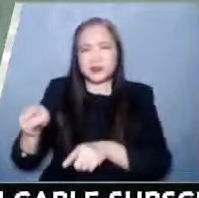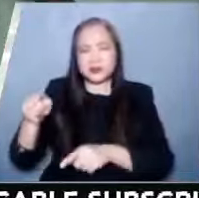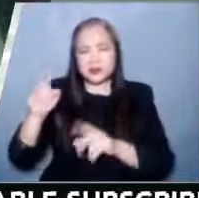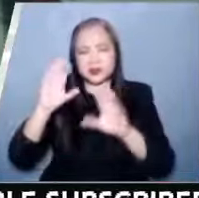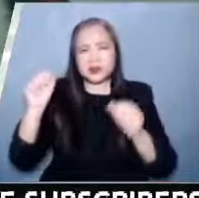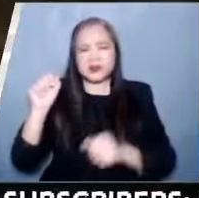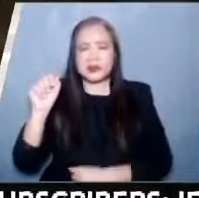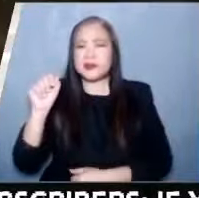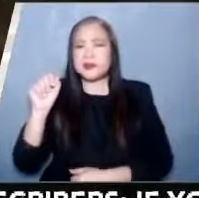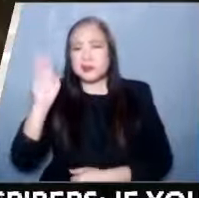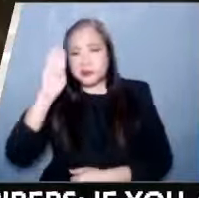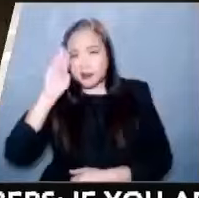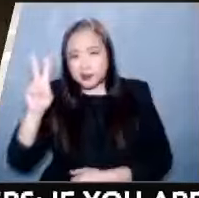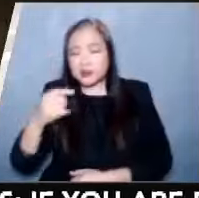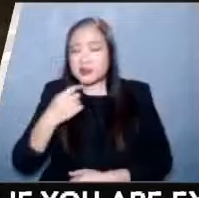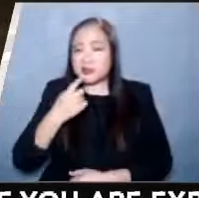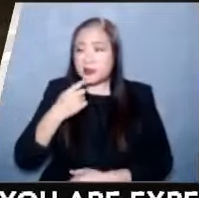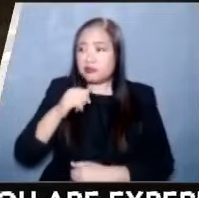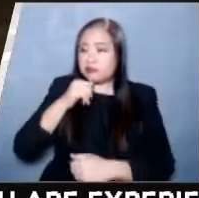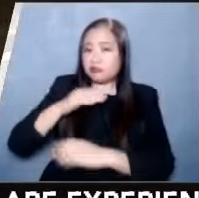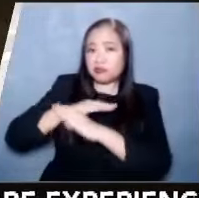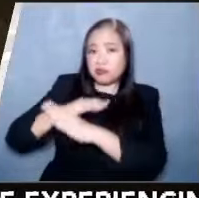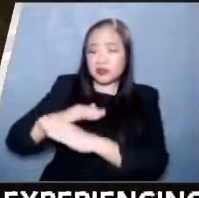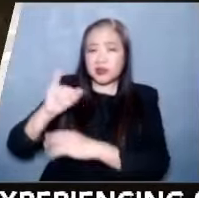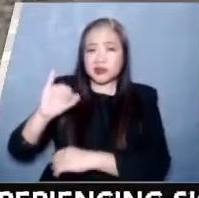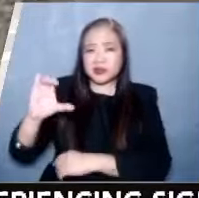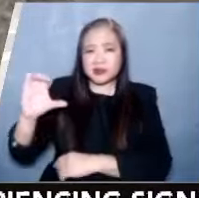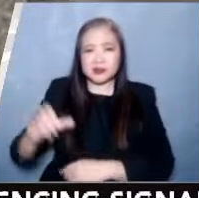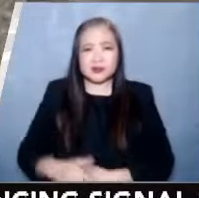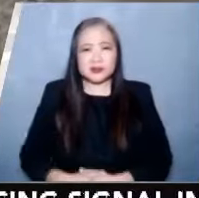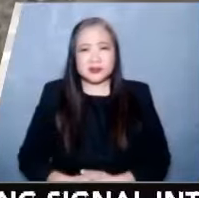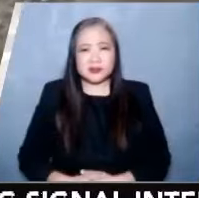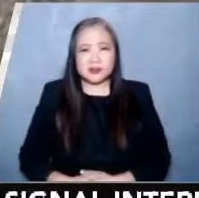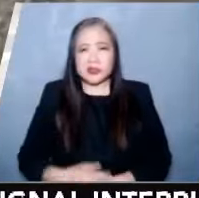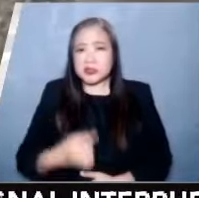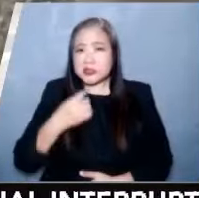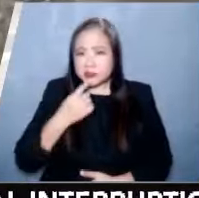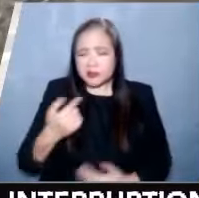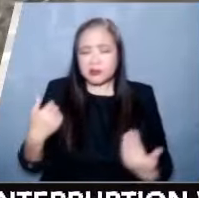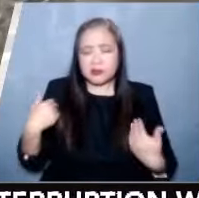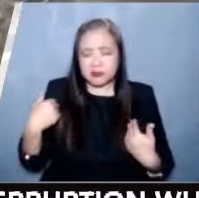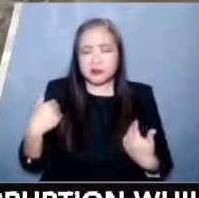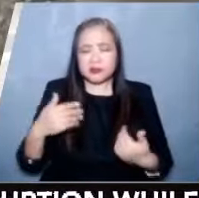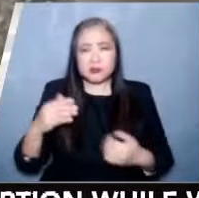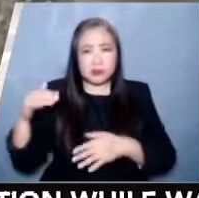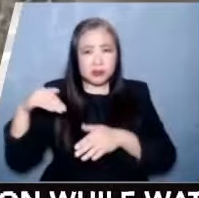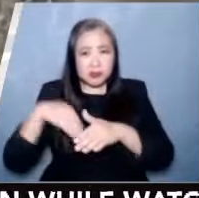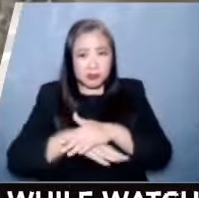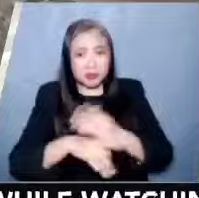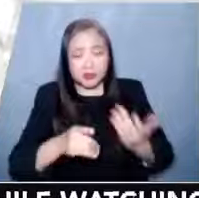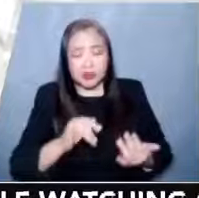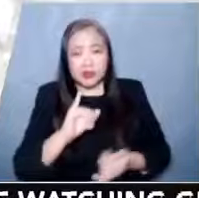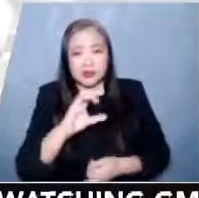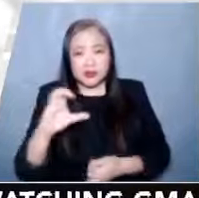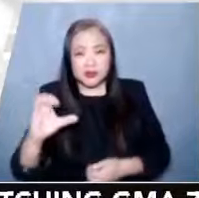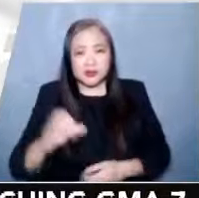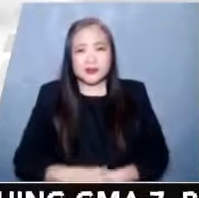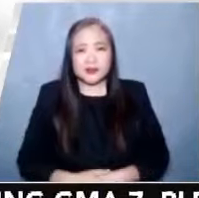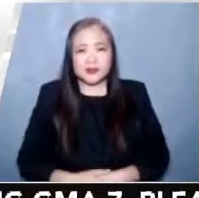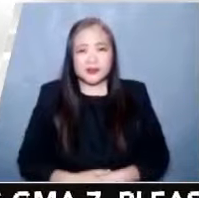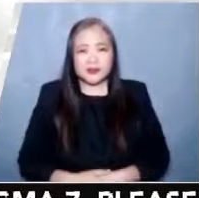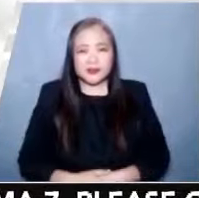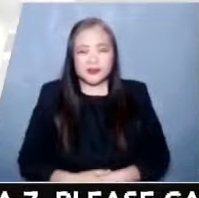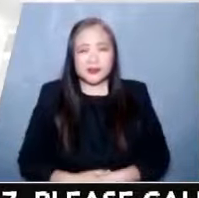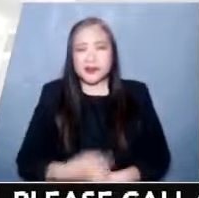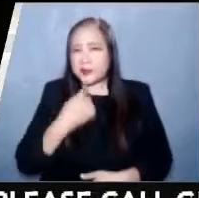pipigilan ng Pilipinas ang ICC, sinasabi rin niyang may jurisdiction sa bansa ang ICC. Wala pa sagot dito si Guevara. Wala